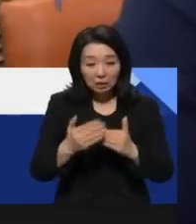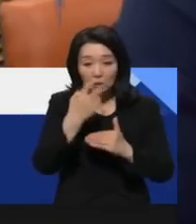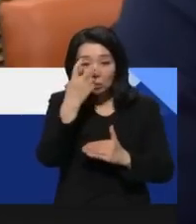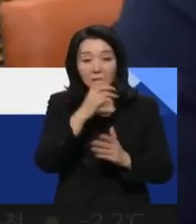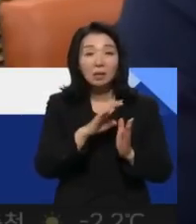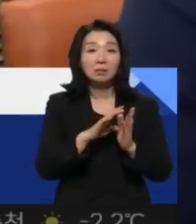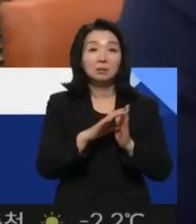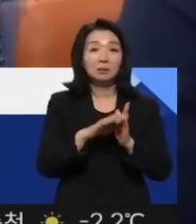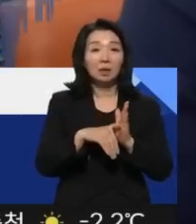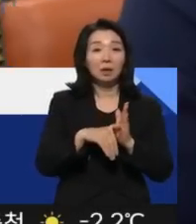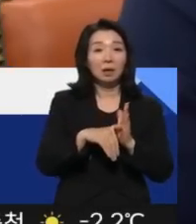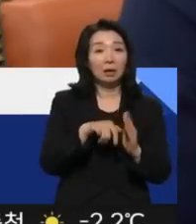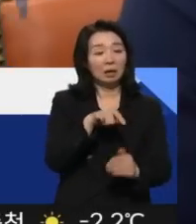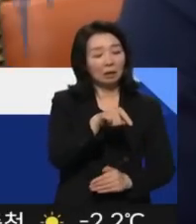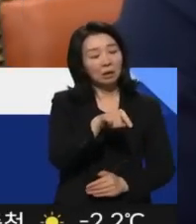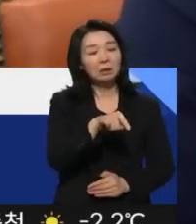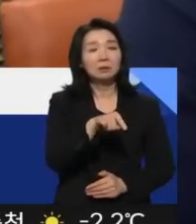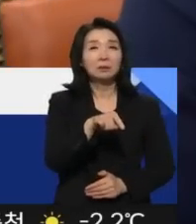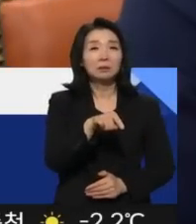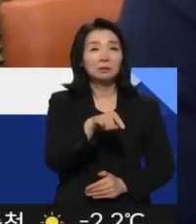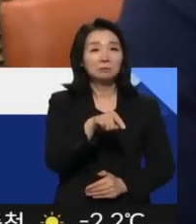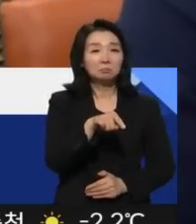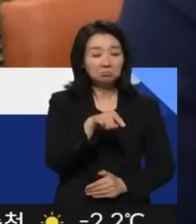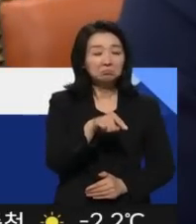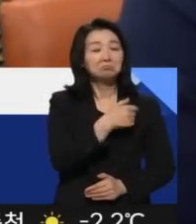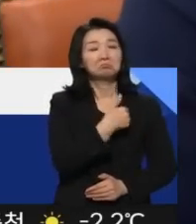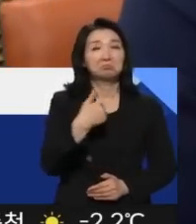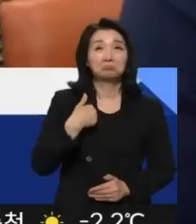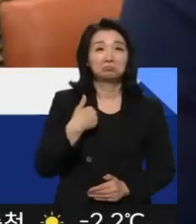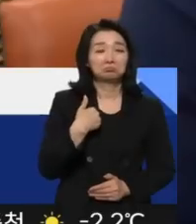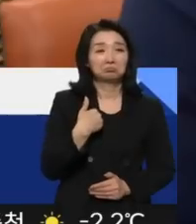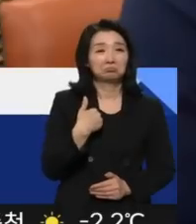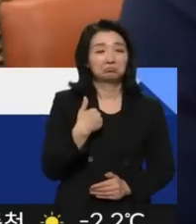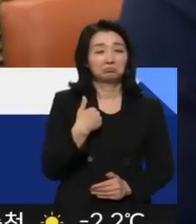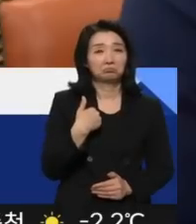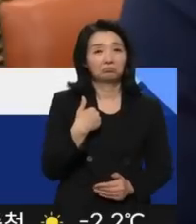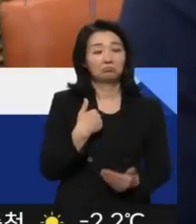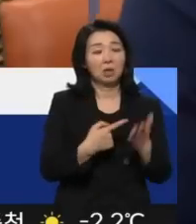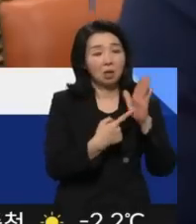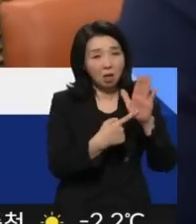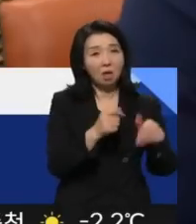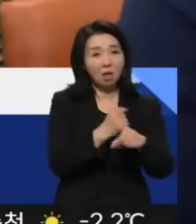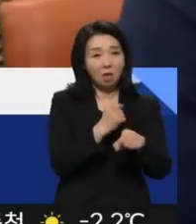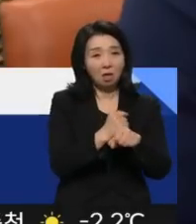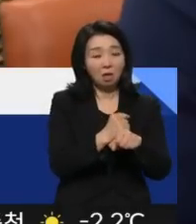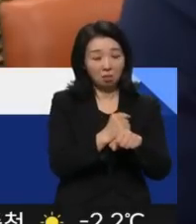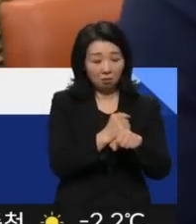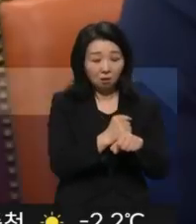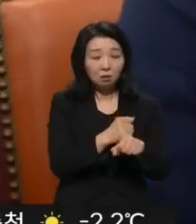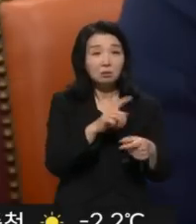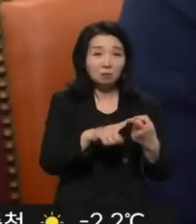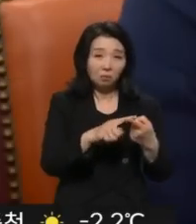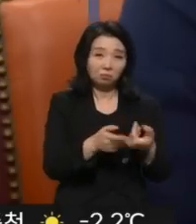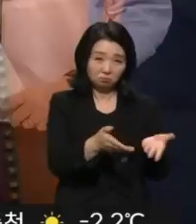우리가 이제 이거는 뭐 당당하게 대응하는 게 뭐 당연하겠다라는 대목들은 그렇게 당연히 해야 될 거고요.